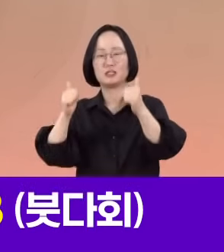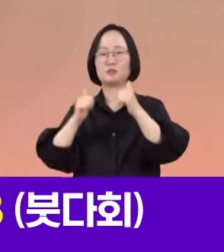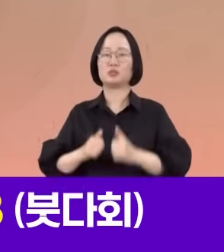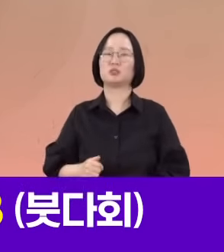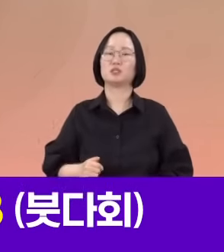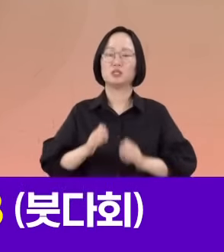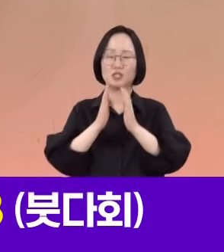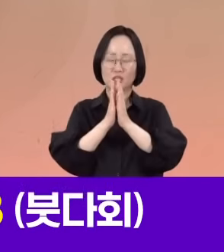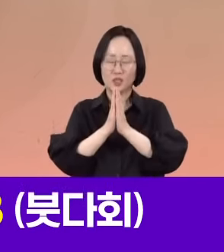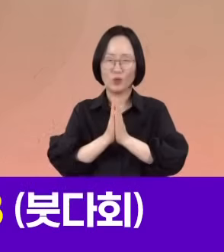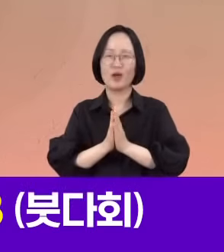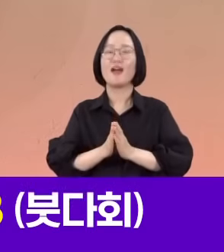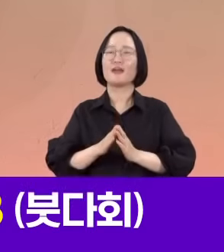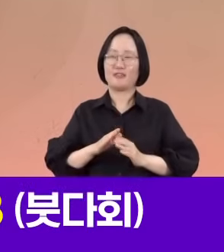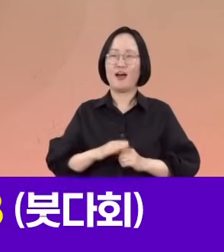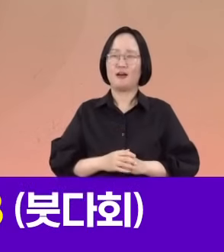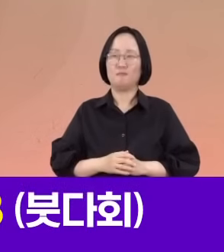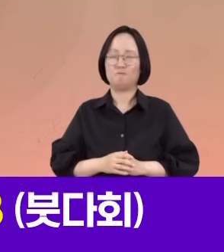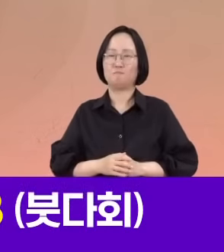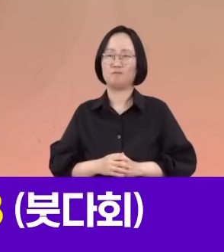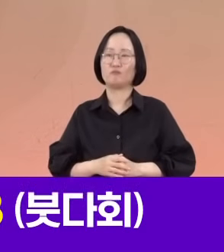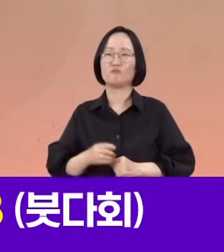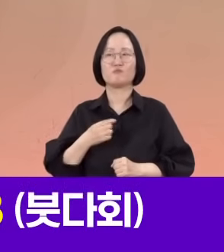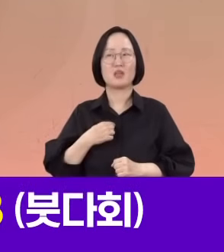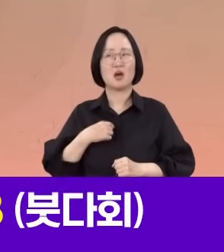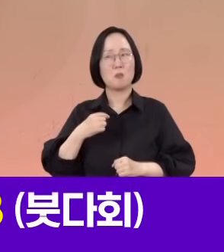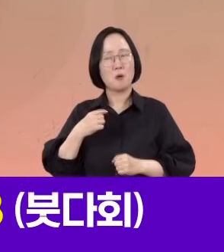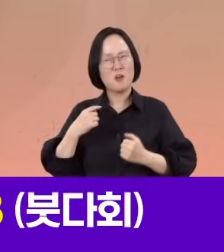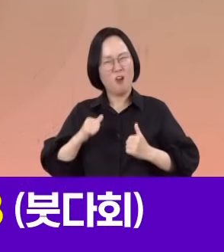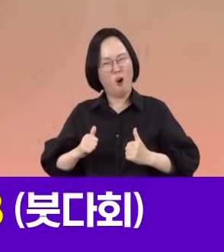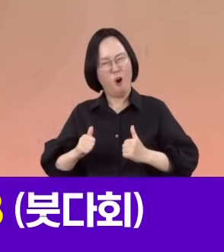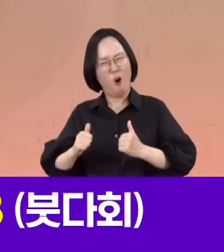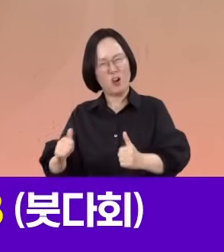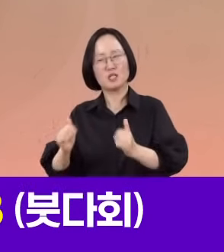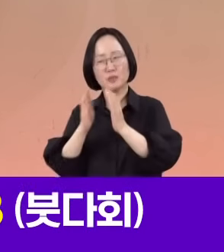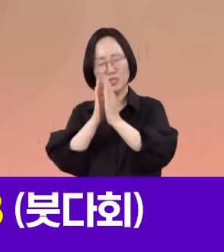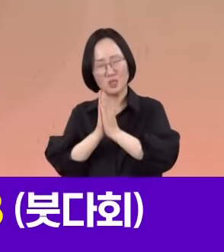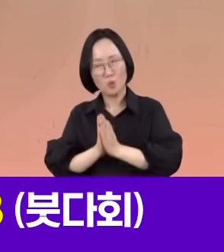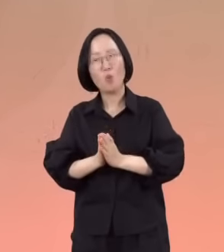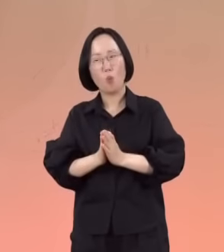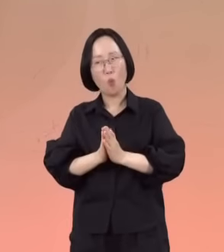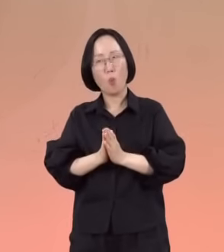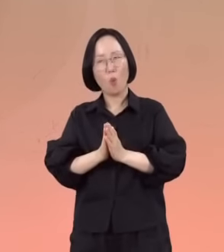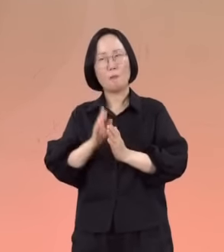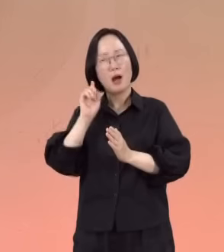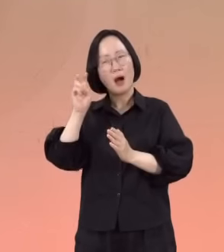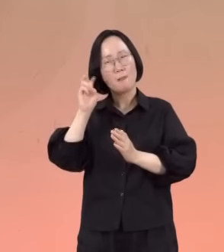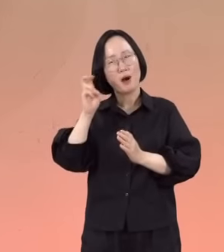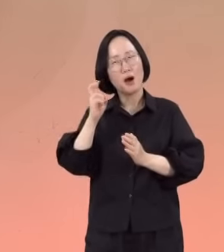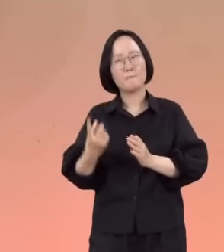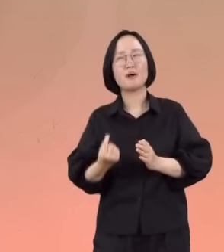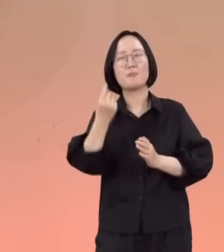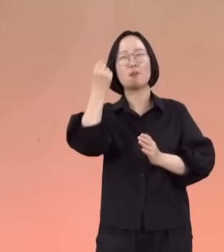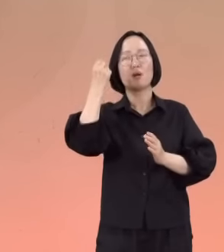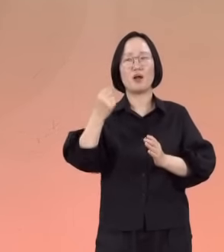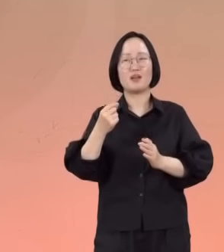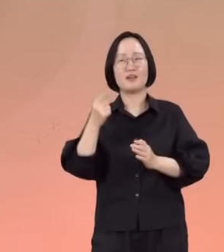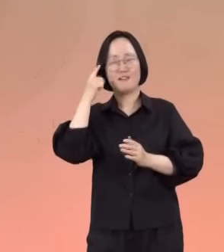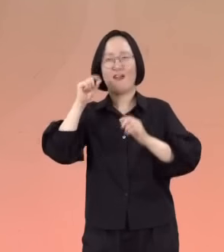야 진짜 뭐 몇 년 안 지나서 나 도가 트겠다는 생각이 스스로 들 정도였는데